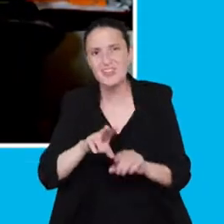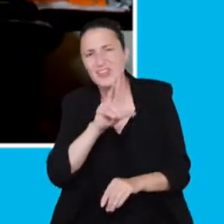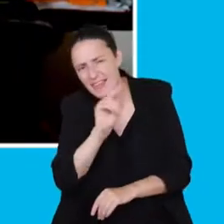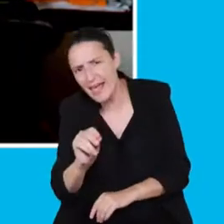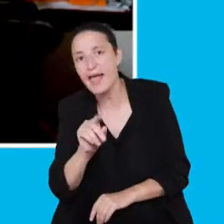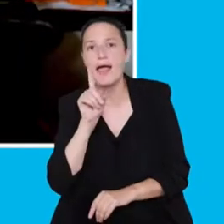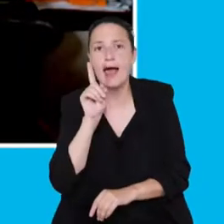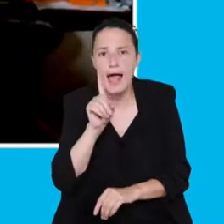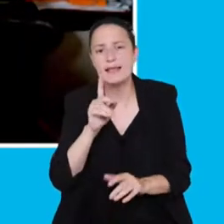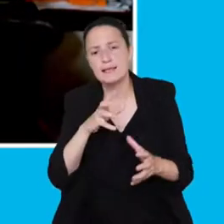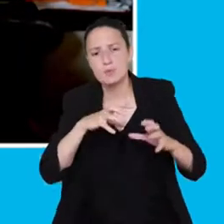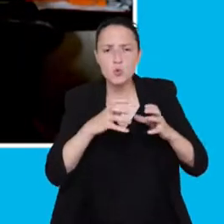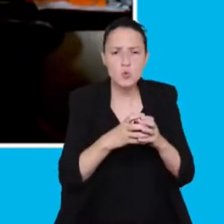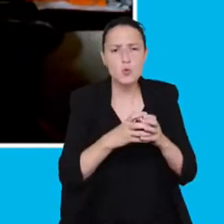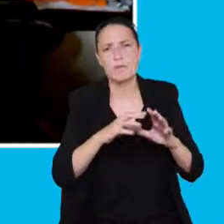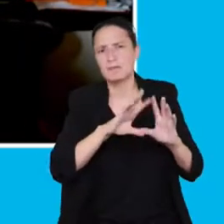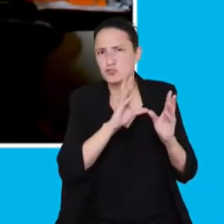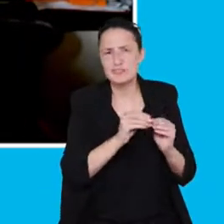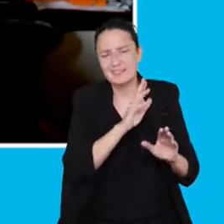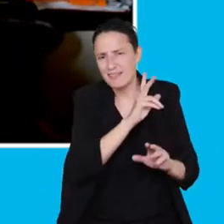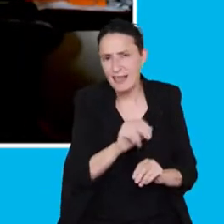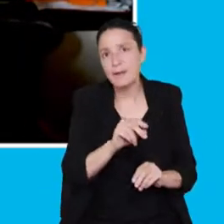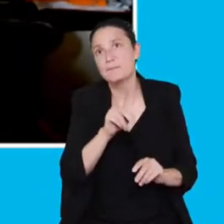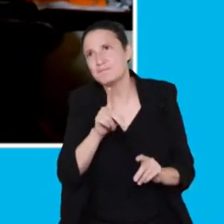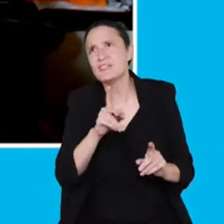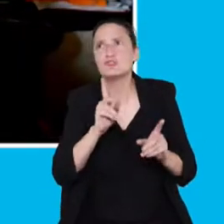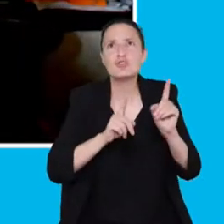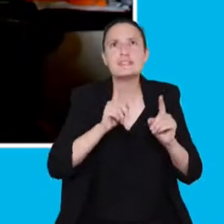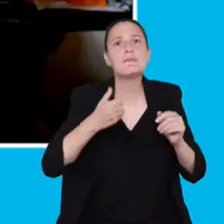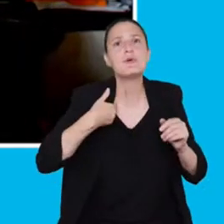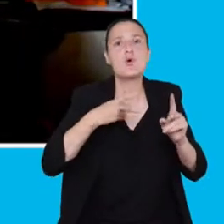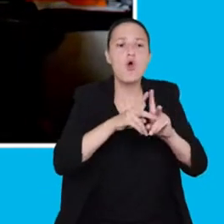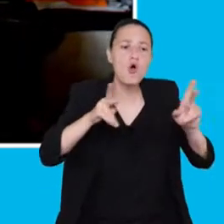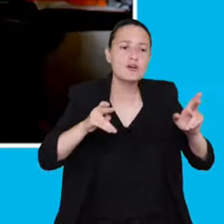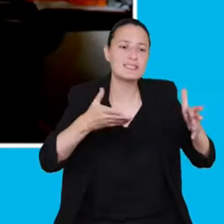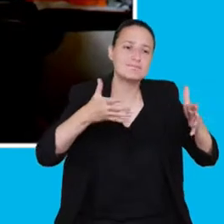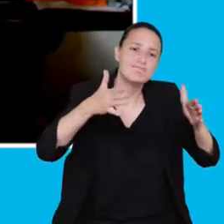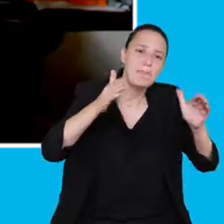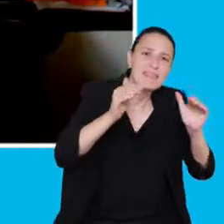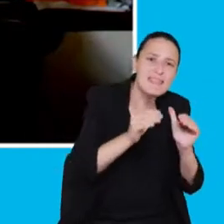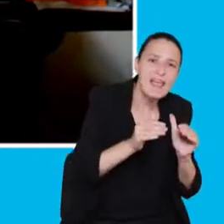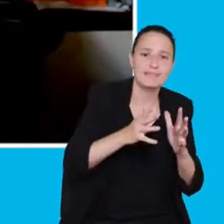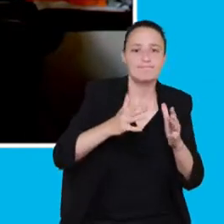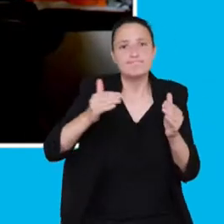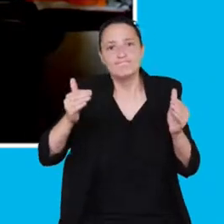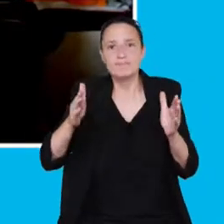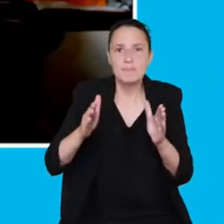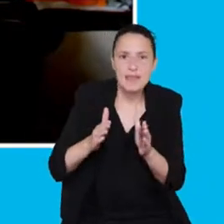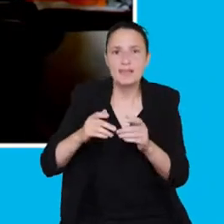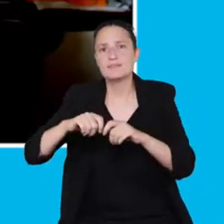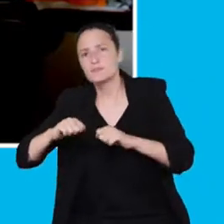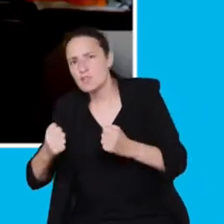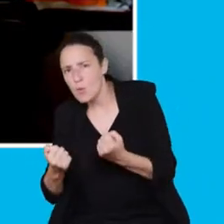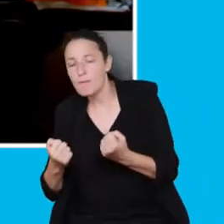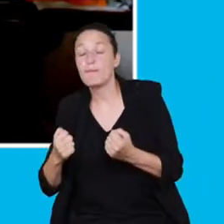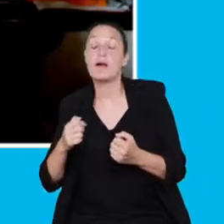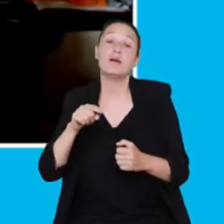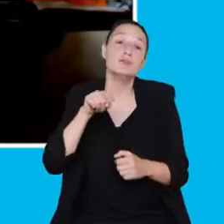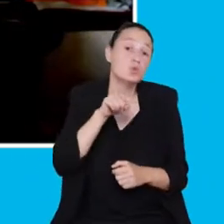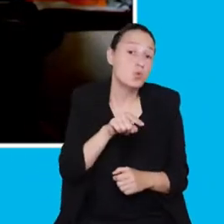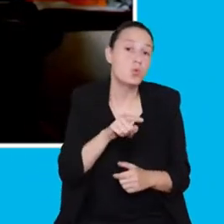we wszystkich grupach były okresy jakby załamania, ale też w tą elitę